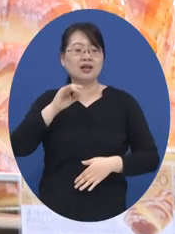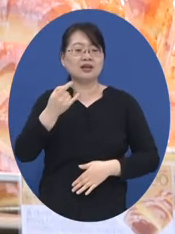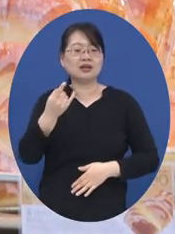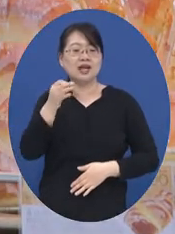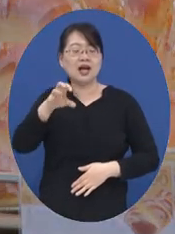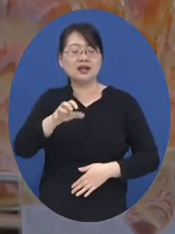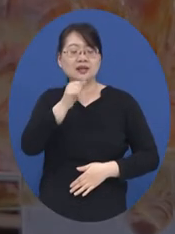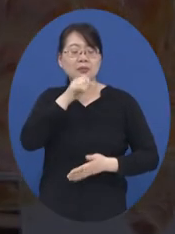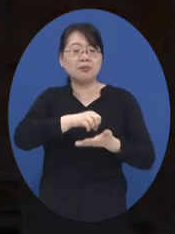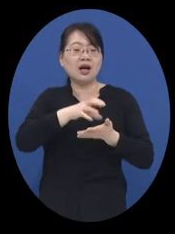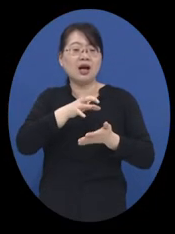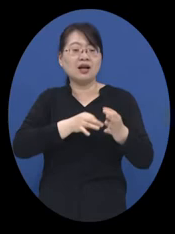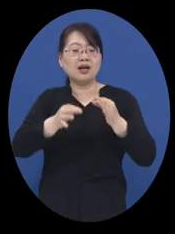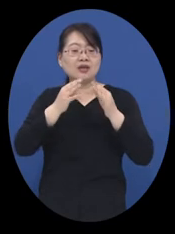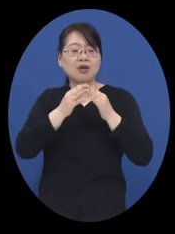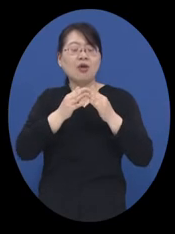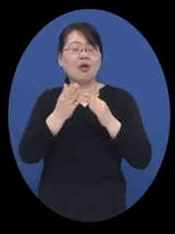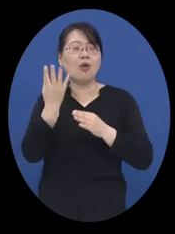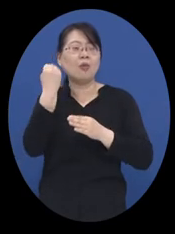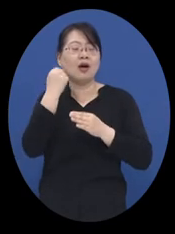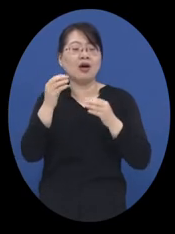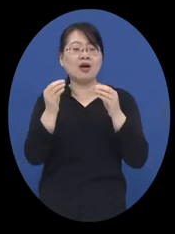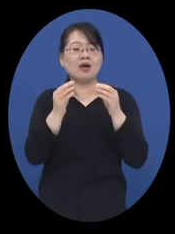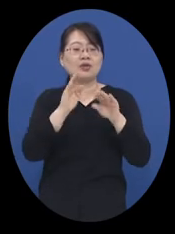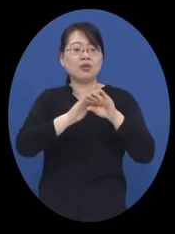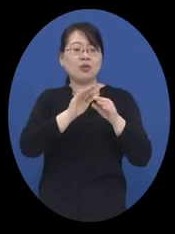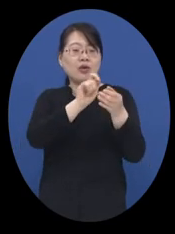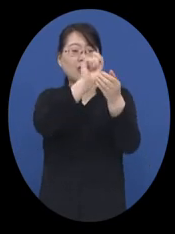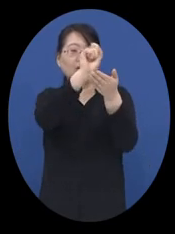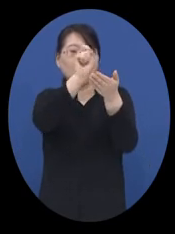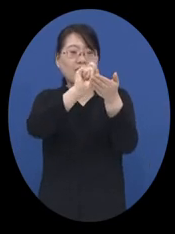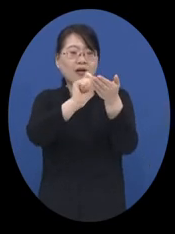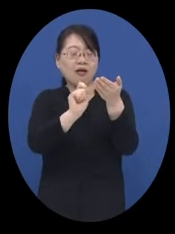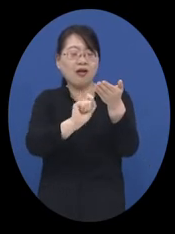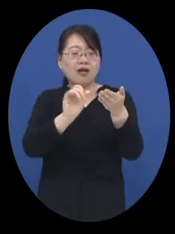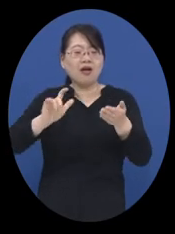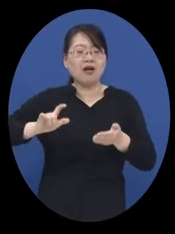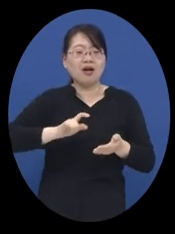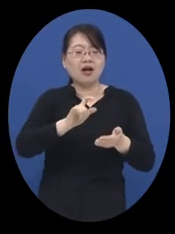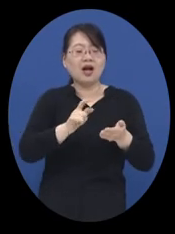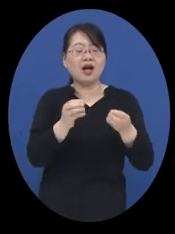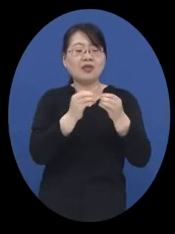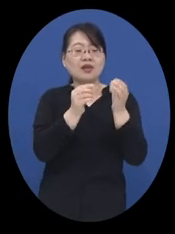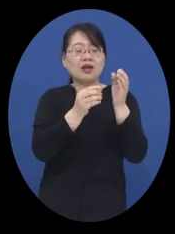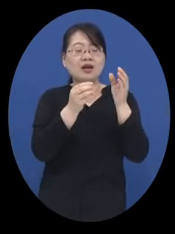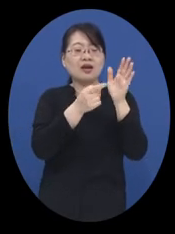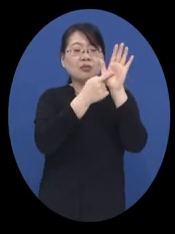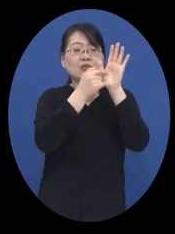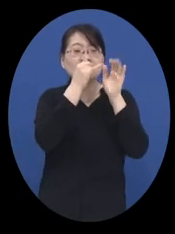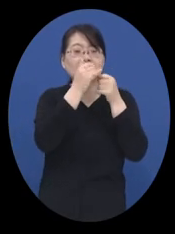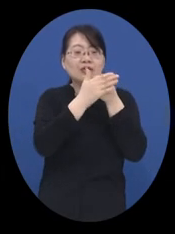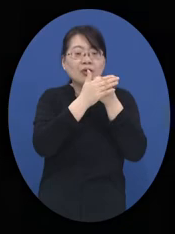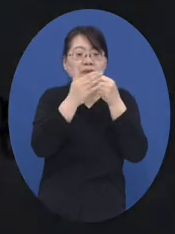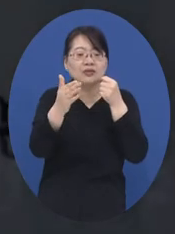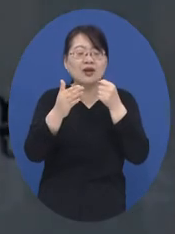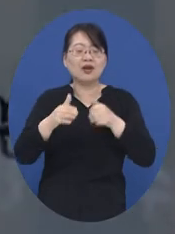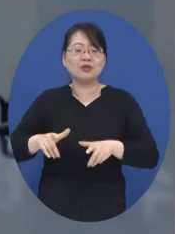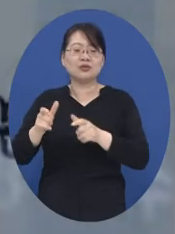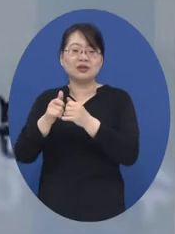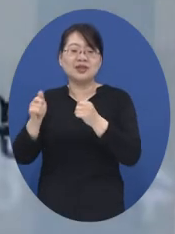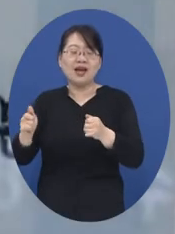빵집입니다. 얼마 전 손글씨로 써내려간 코로나19 안내문이부터 주민들에게 훈훈함을